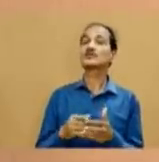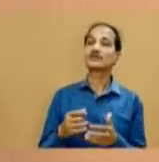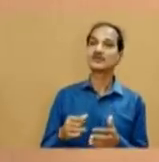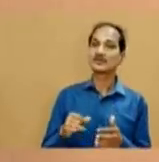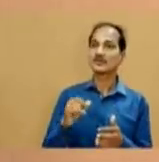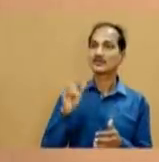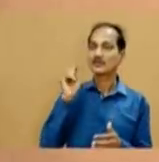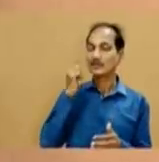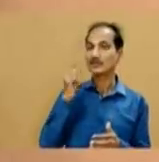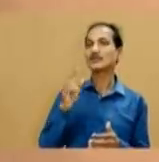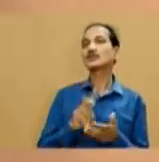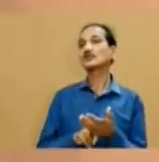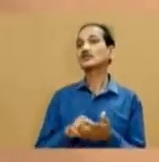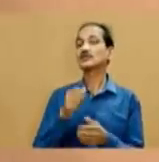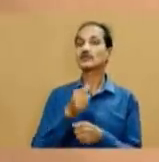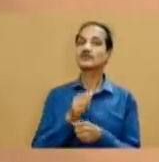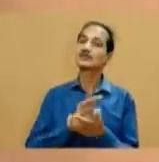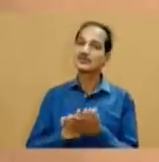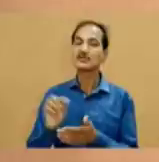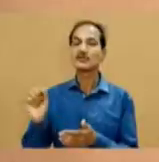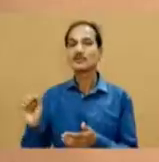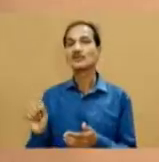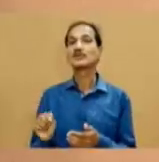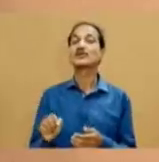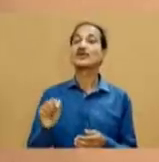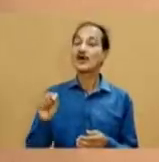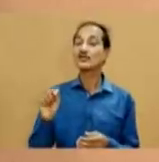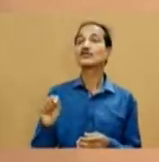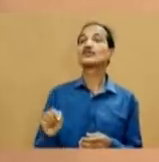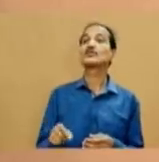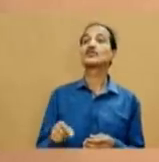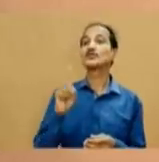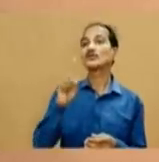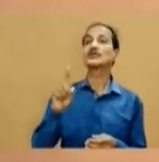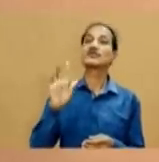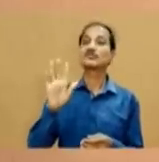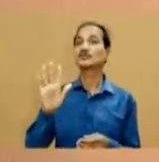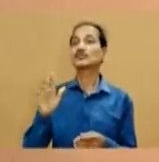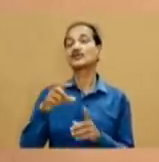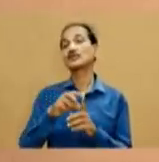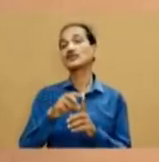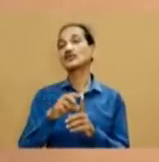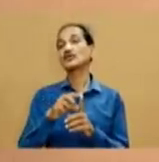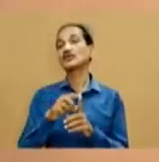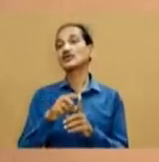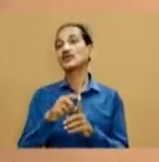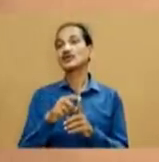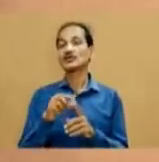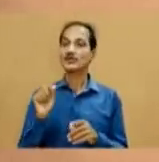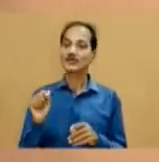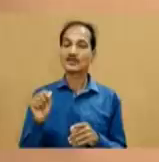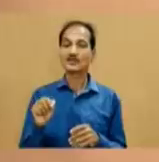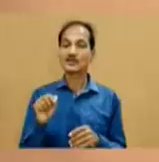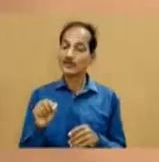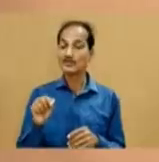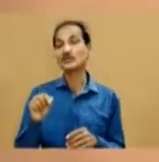23 ମାର୍ଚ୍ଚରୁ 8 ଏପ୍ରିଲ 15 ଦିନ ଉପରକୁ ହେଲାଣି। ହଁ, ଏକଥା ଠିକ୍ ଯେ